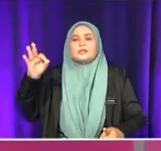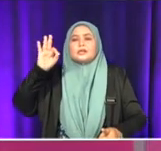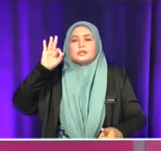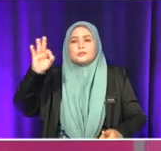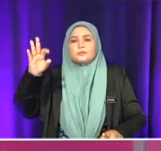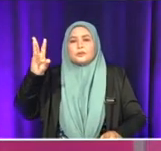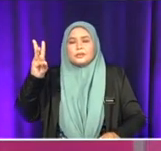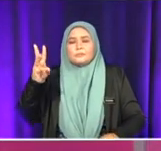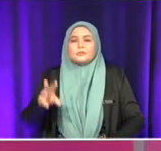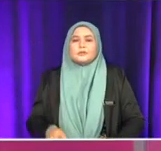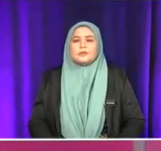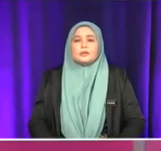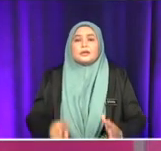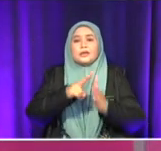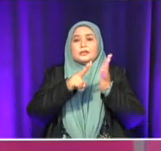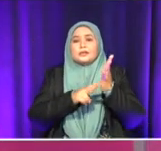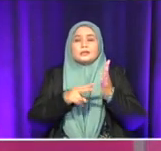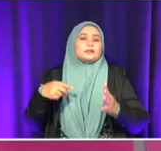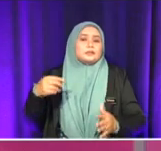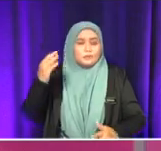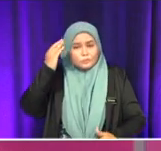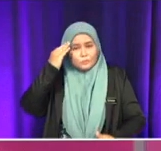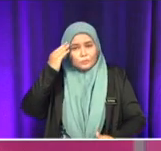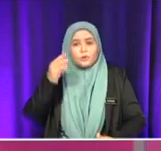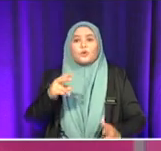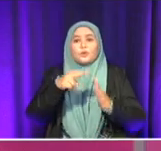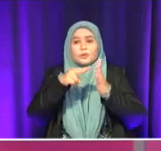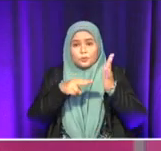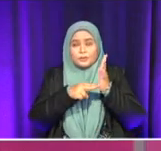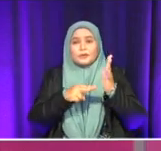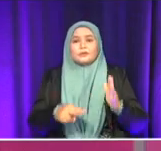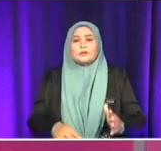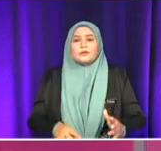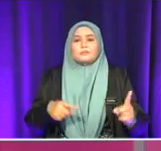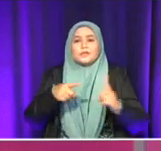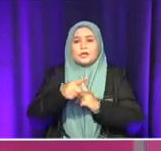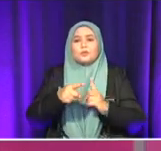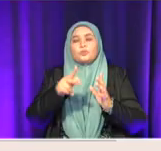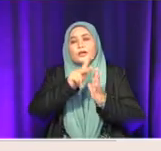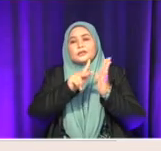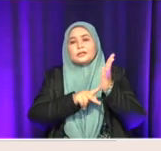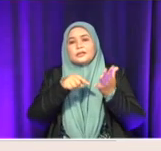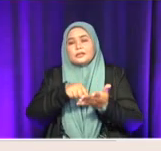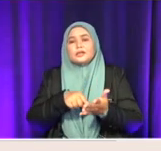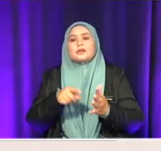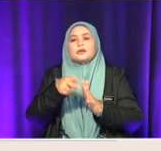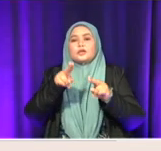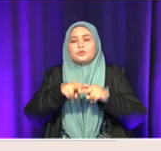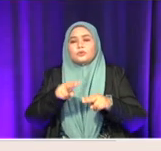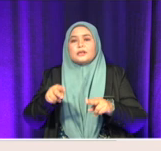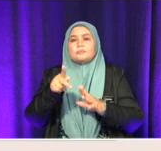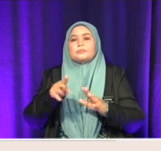Oke akta kita pun tahu apa itu akta undang-undang Oke melalui akta ini kedudukan bahasa